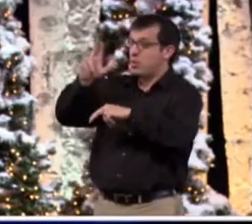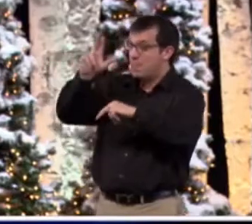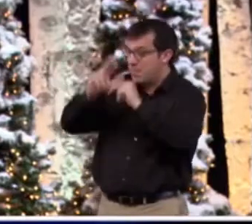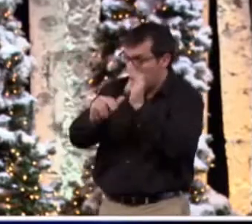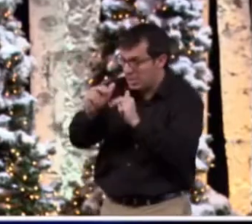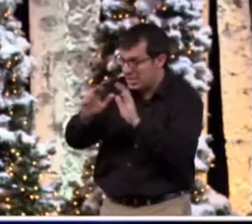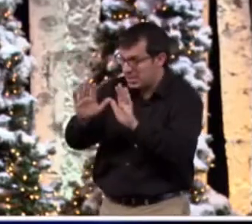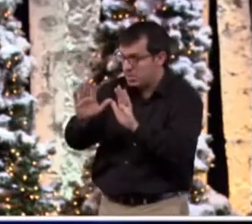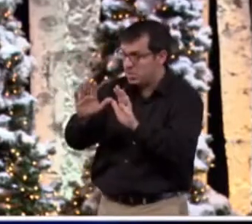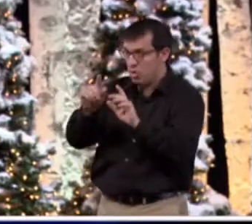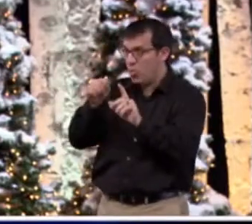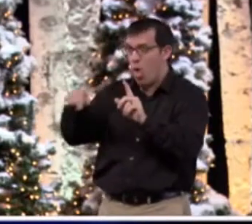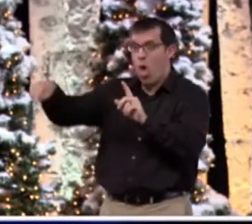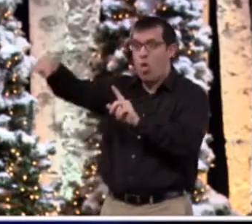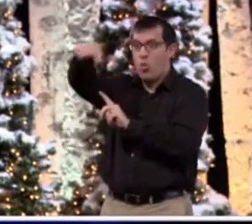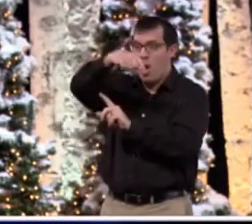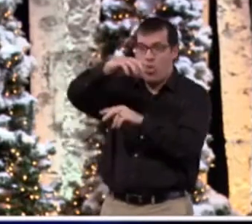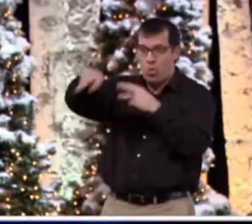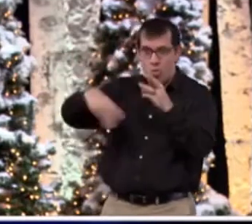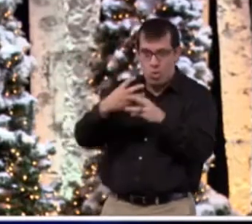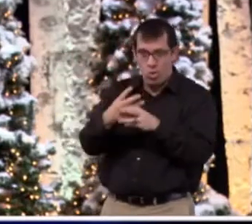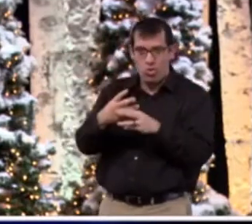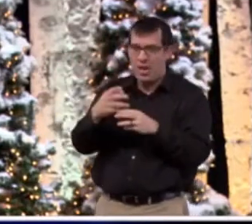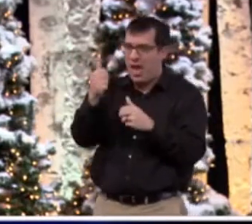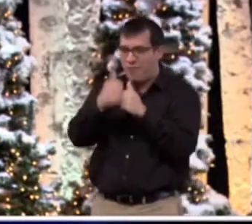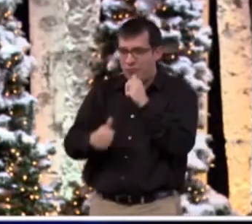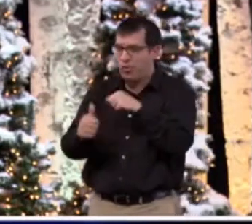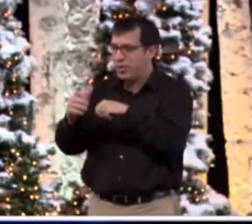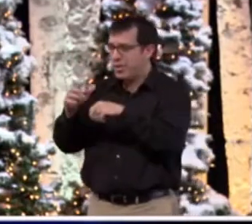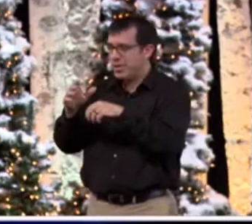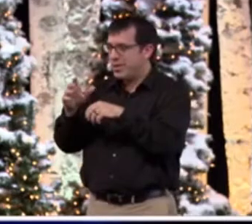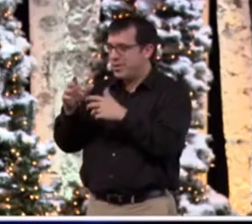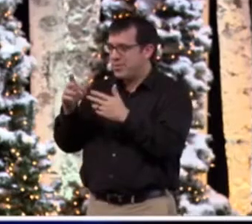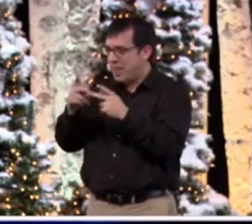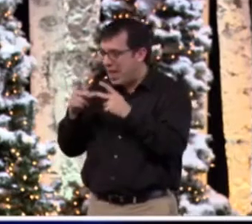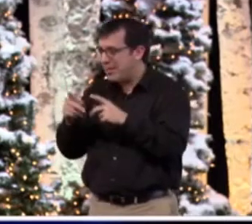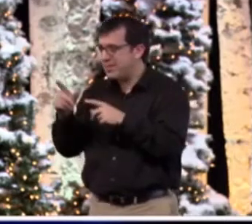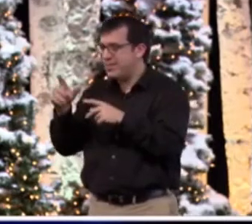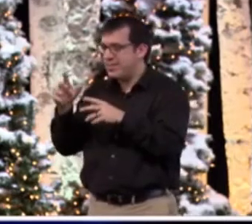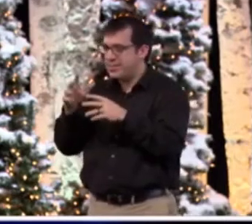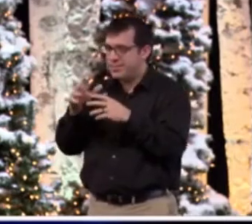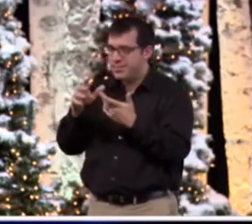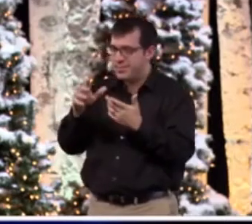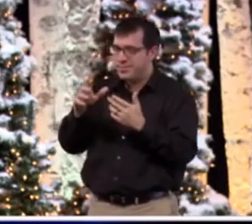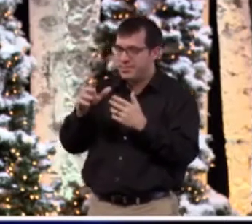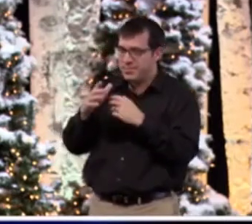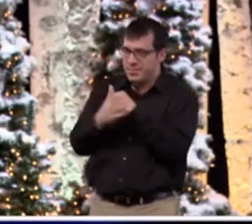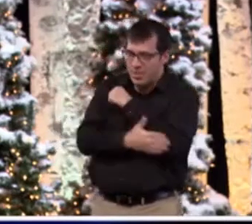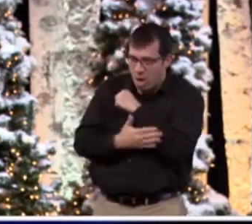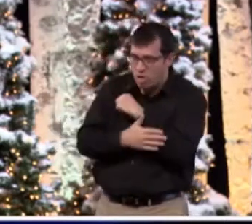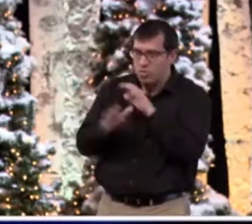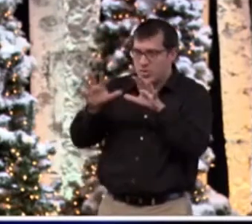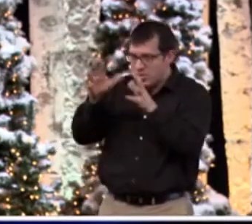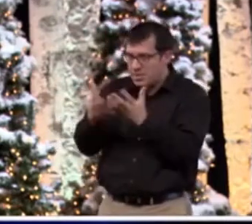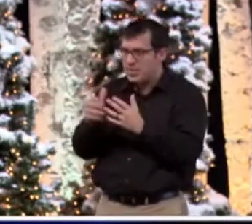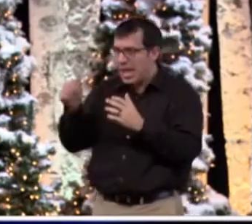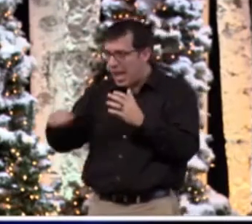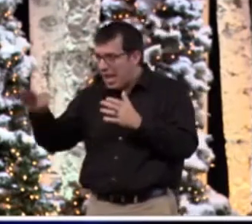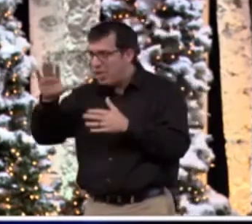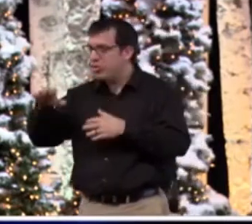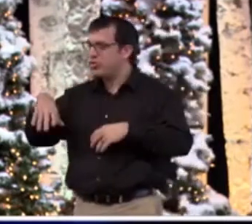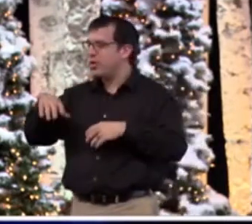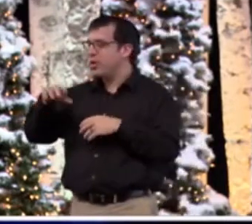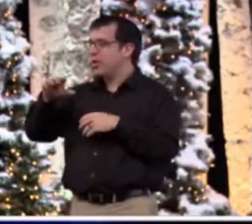जीवनमा संसारभरि र विभिन्न महादेशहरूमा 150 मण्डली भवनहरू बनाउनु भयो। ल्याटिन अमेरिकामा